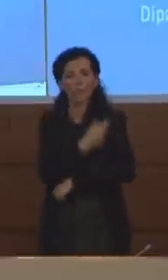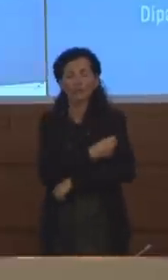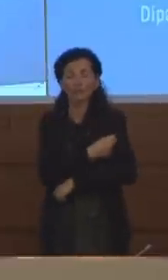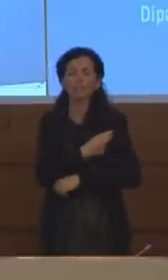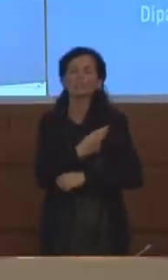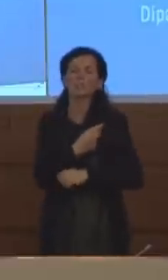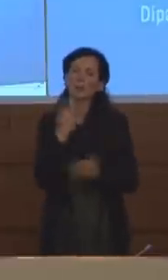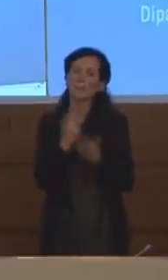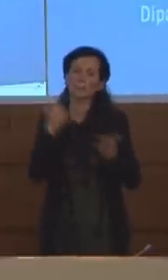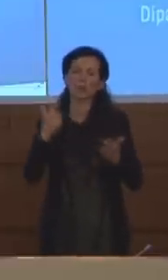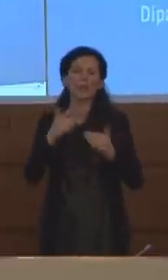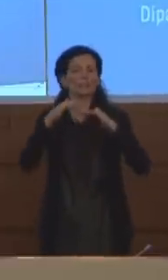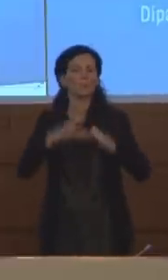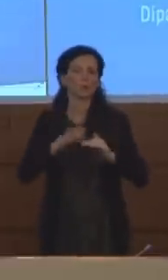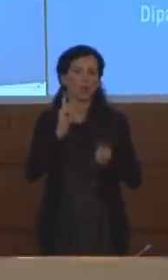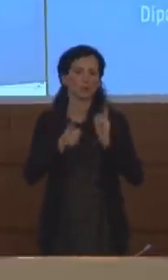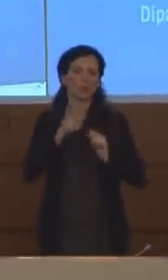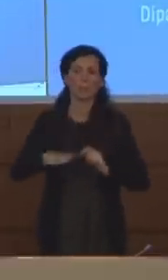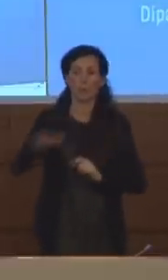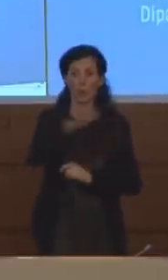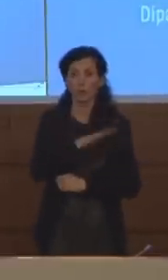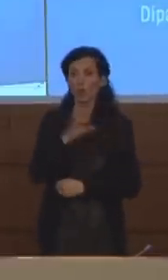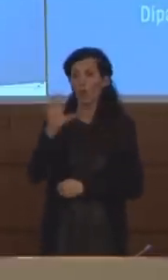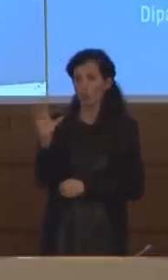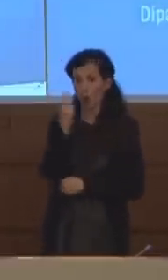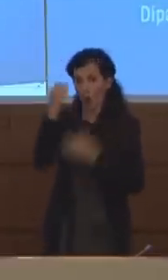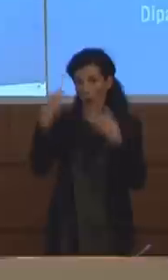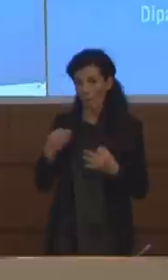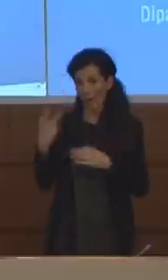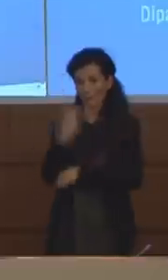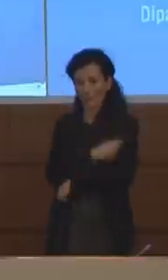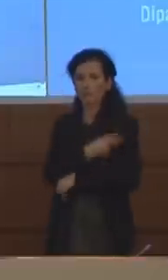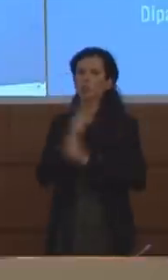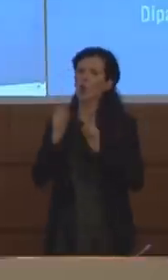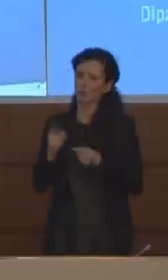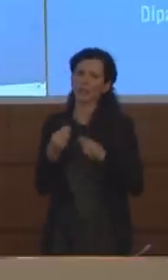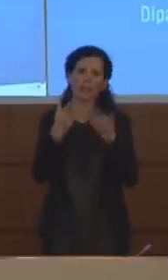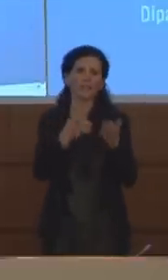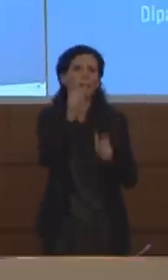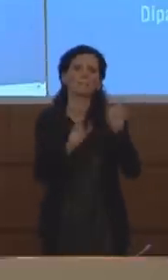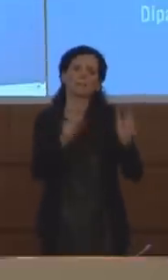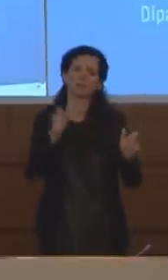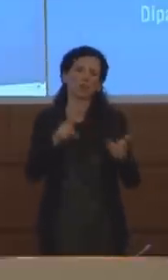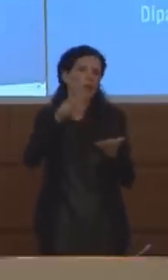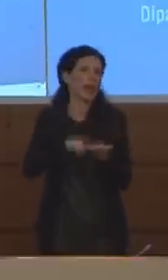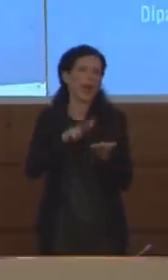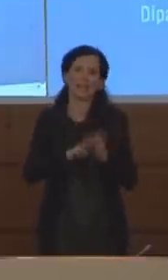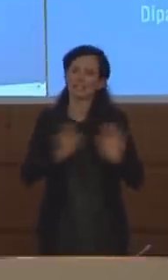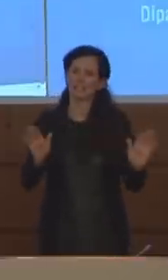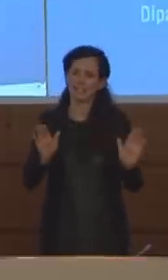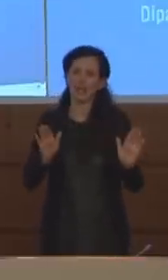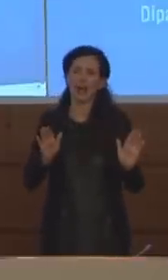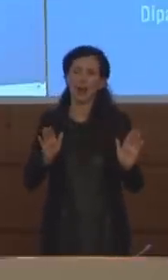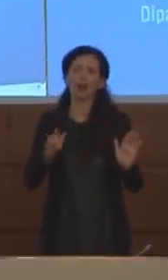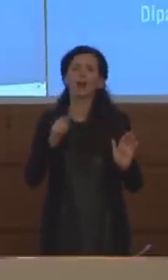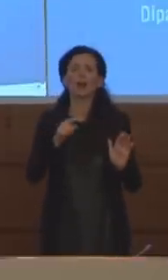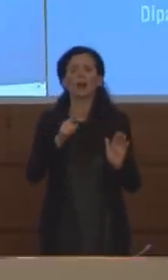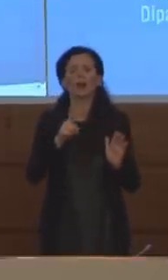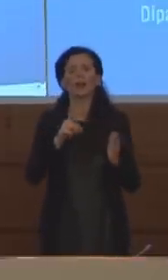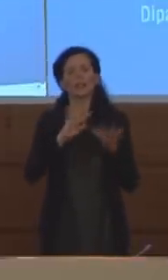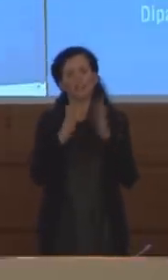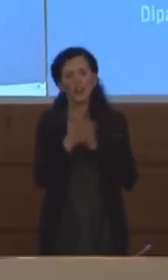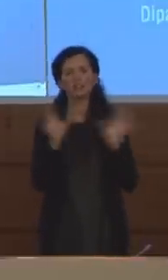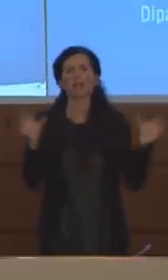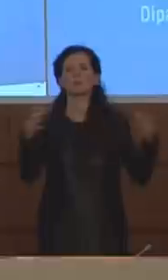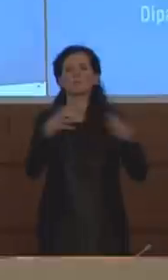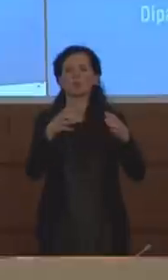quindi certamente quando le avremo dovremo trovare un modo per garantirlo a tutte le persone e fare in modo che si crei quella immunità di